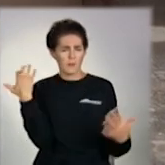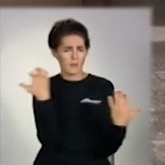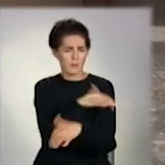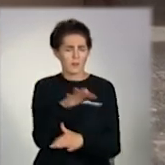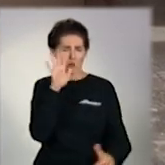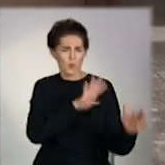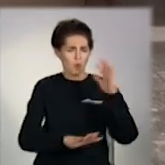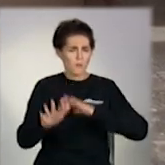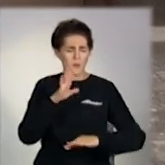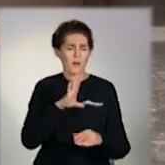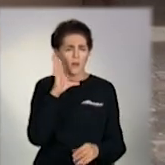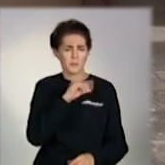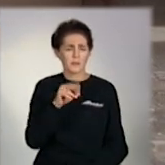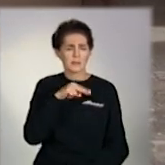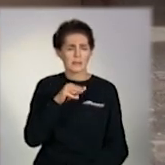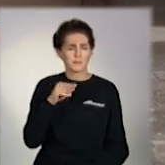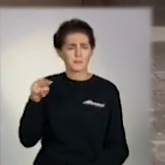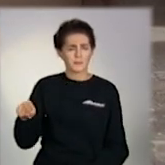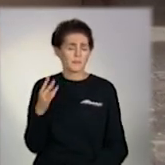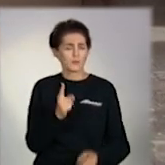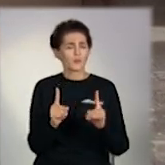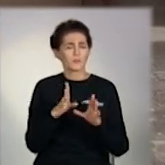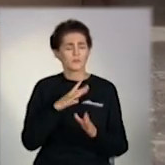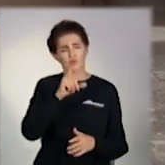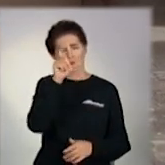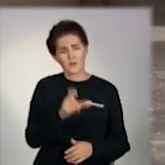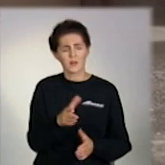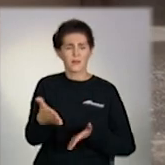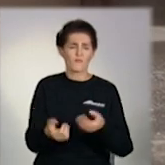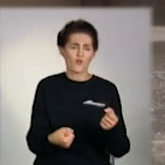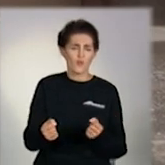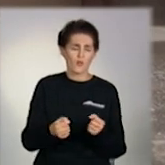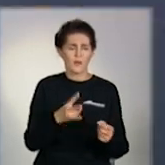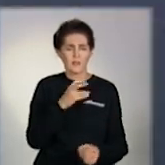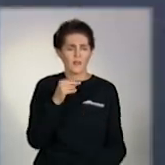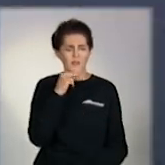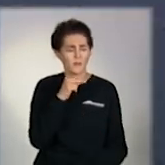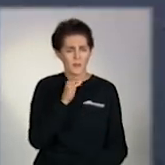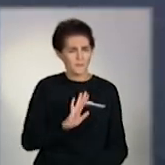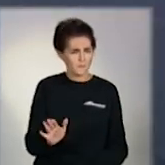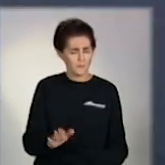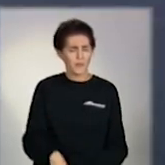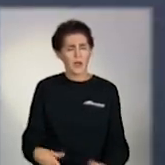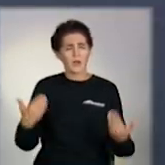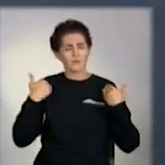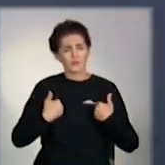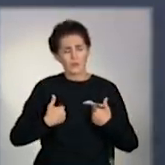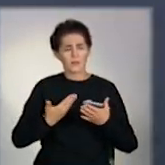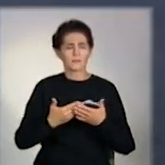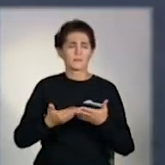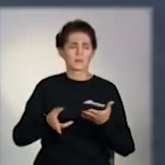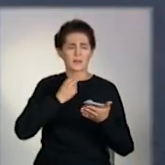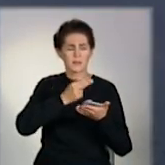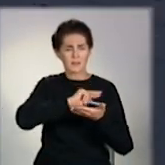видимість, та це може призвести до ДТП, особливо якщо людина чи водій неуважний. Жилет, стрічка, наліпка.